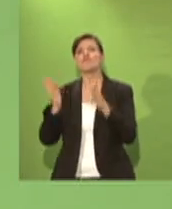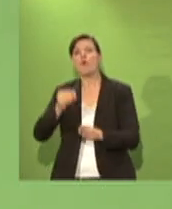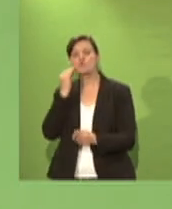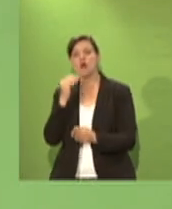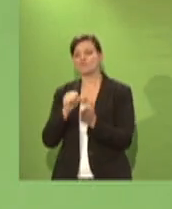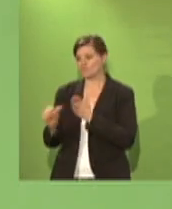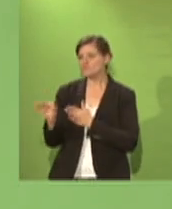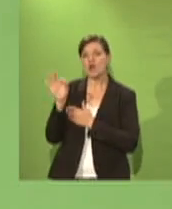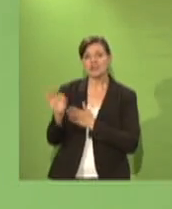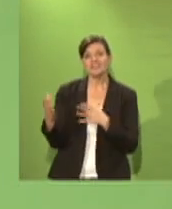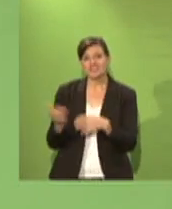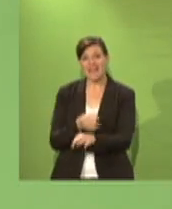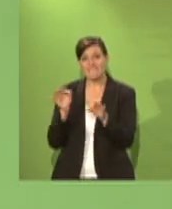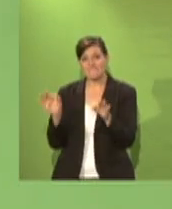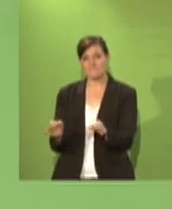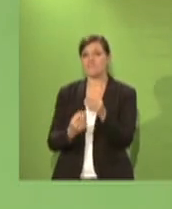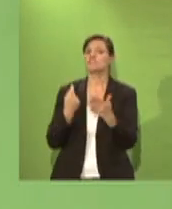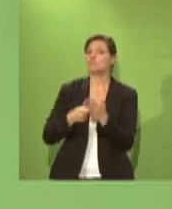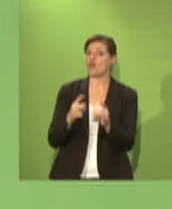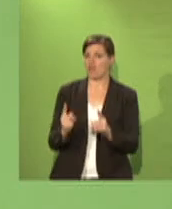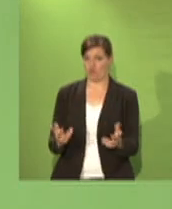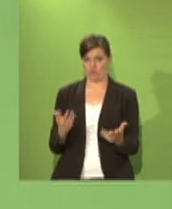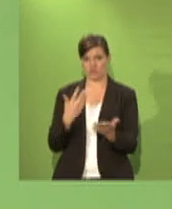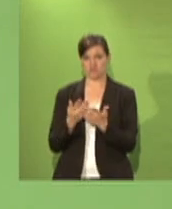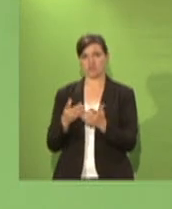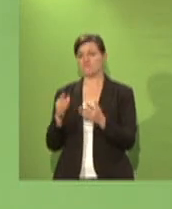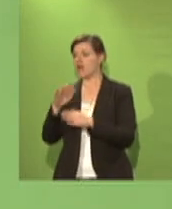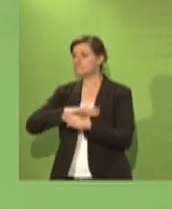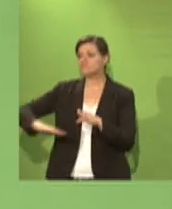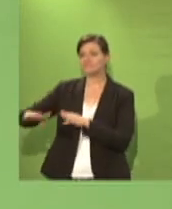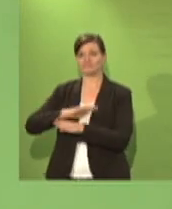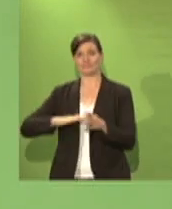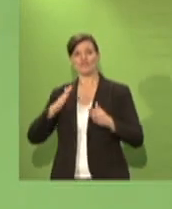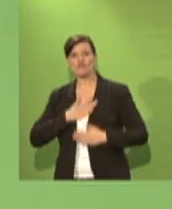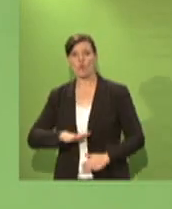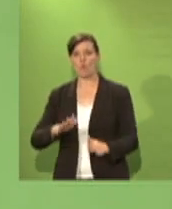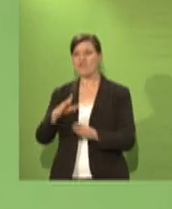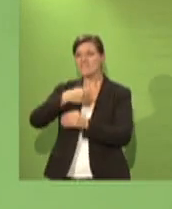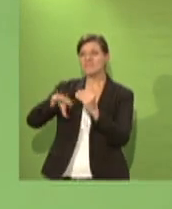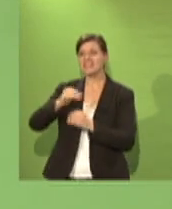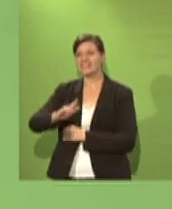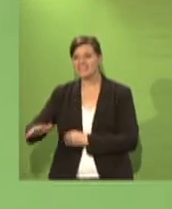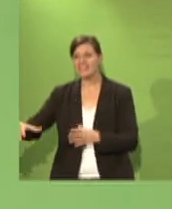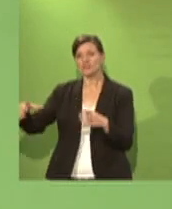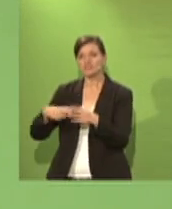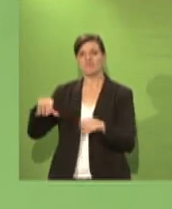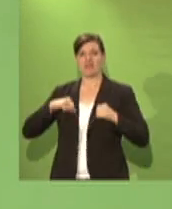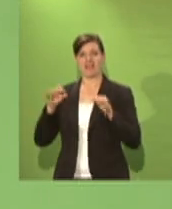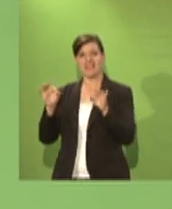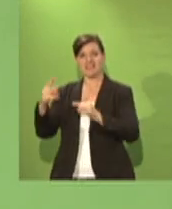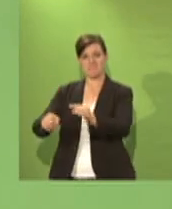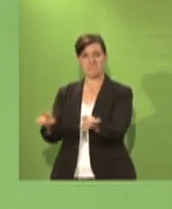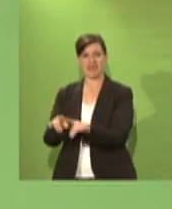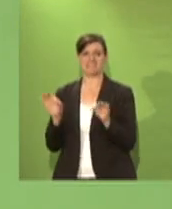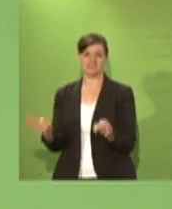einen Lebensraum, für den es sich oft lohnt, wo man sich gerne lebt und Familien und Kinder aufzieht. Und